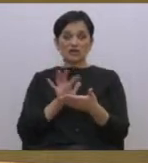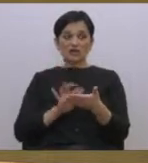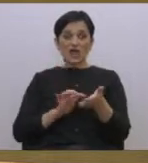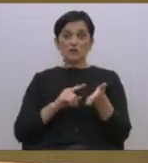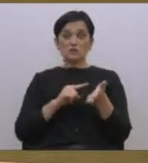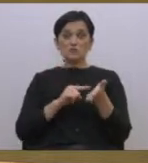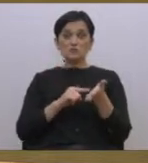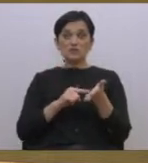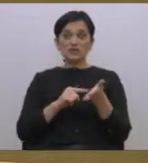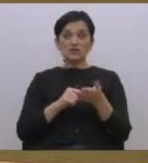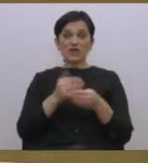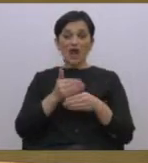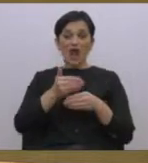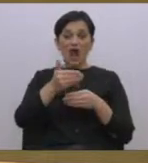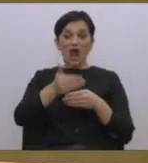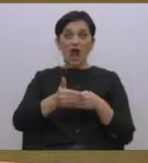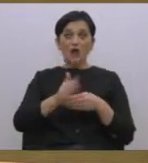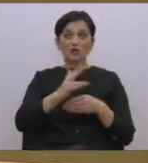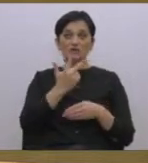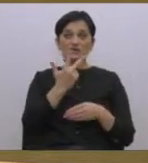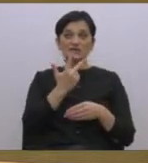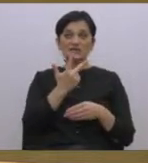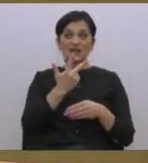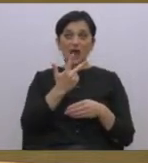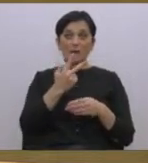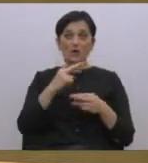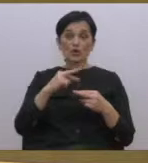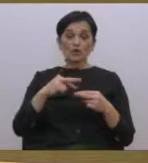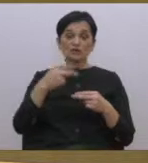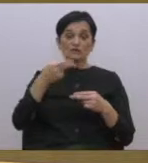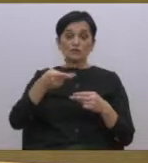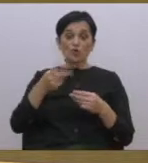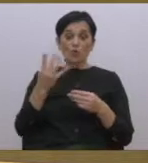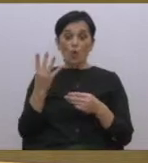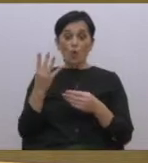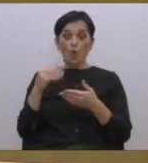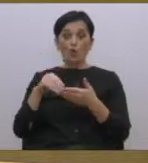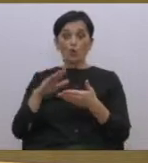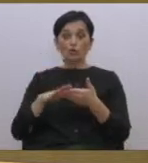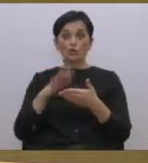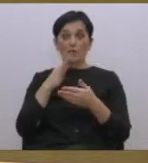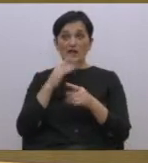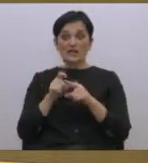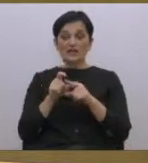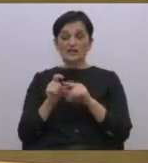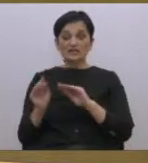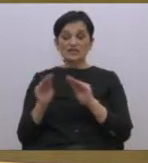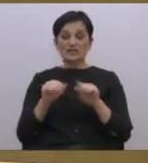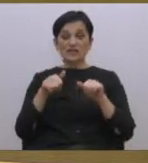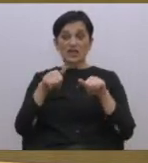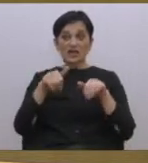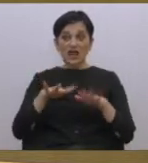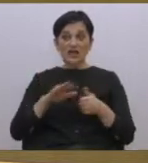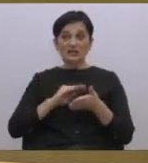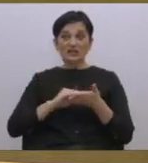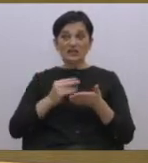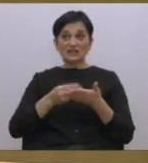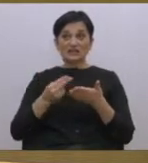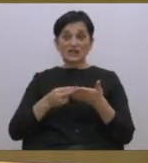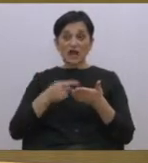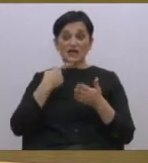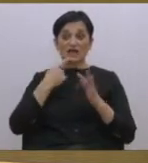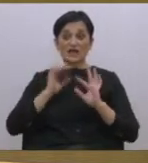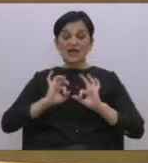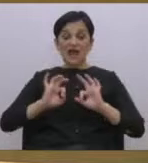tebuli, arauguianes sami, am isnat tot cu modhida pixil de zda meri ase cit covid aima, tu scologada scotile bisa rezoluție nacile zgamot scade